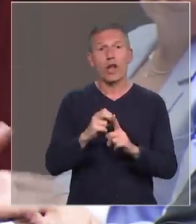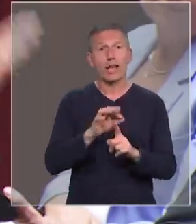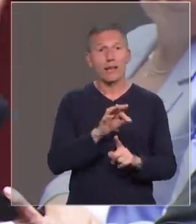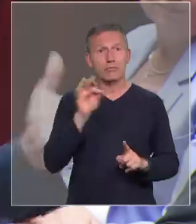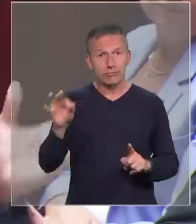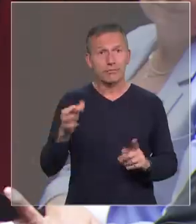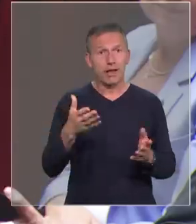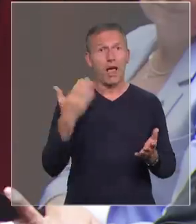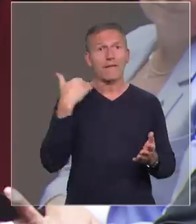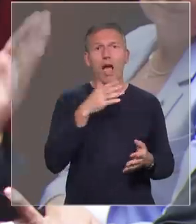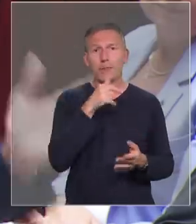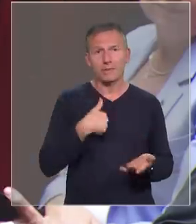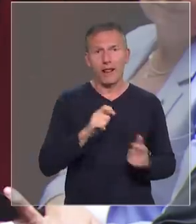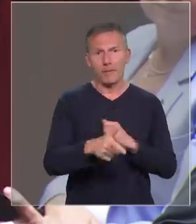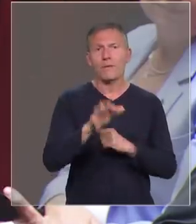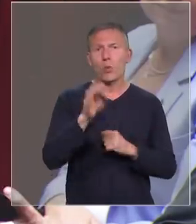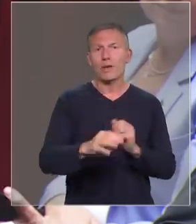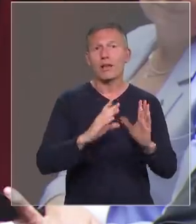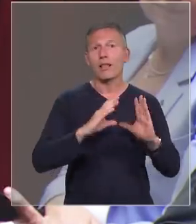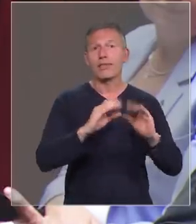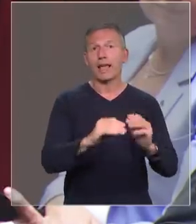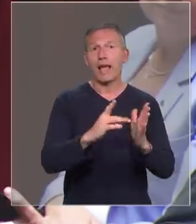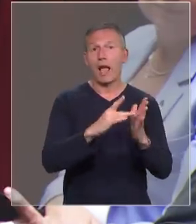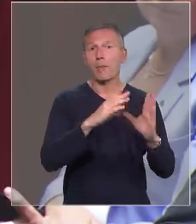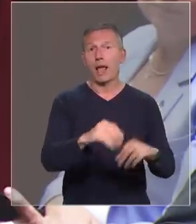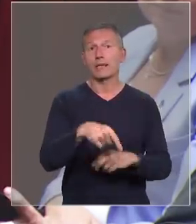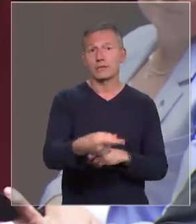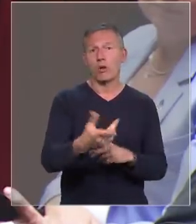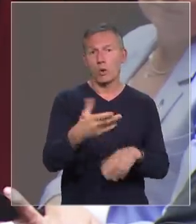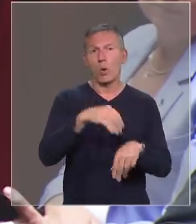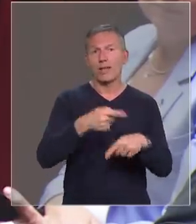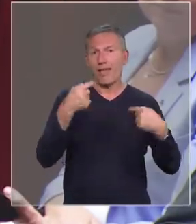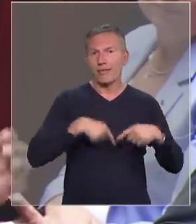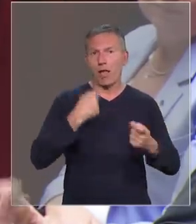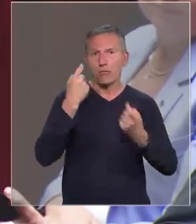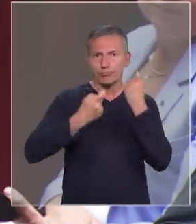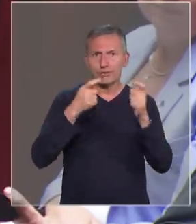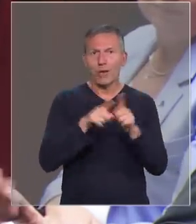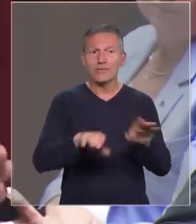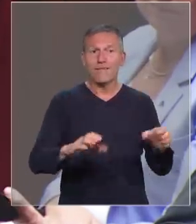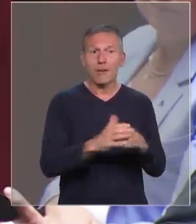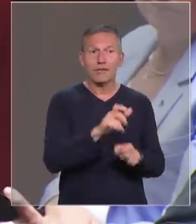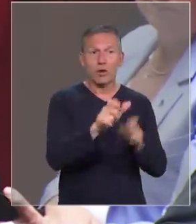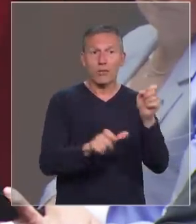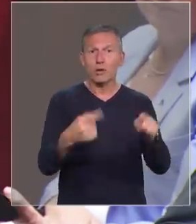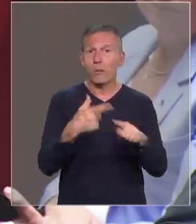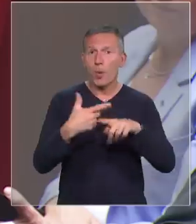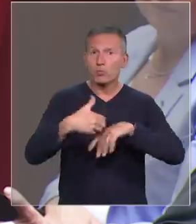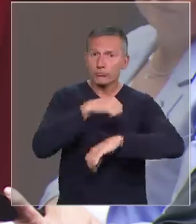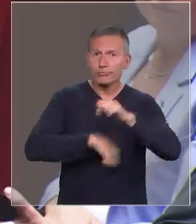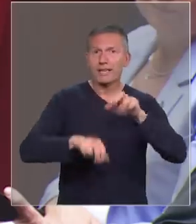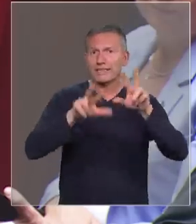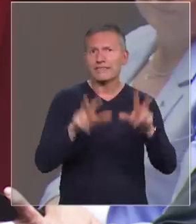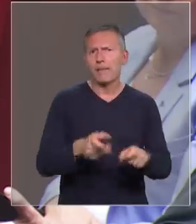pas possible, j'ai signé le décret qui est actuellement au Conseil d'État, la formation des personnels et enfin la mobilisation générale contre le